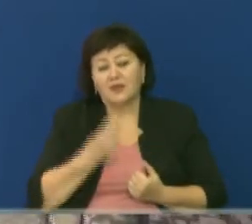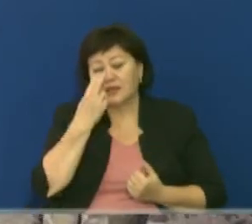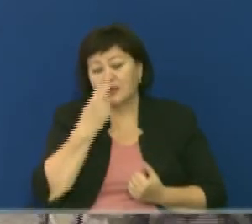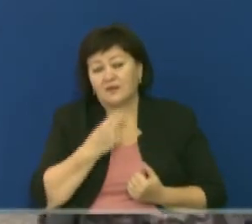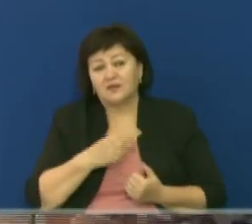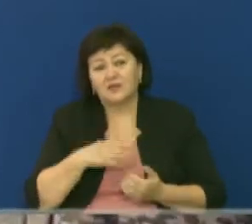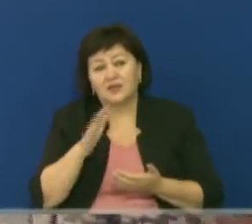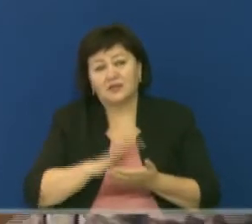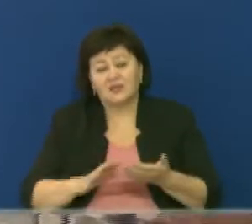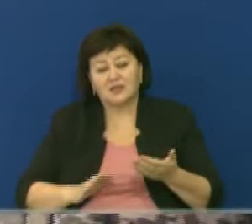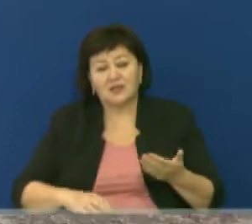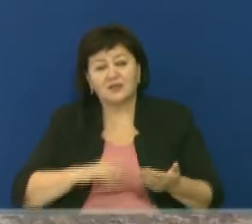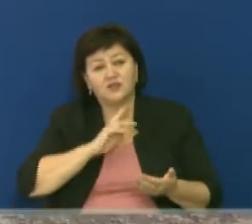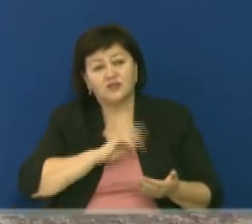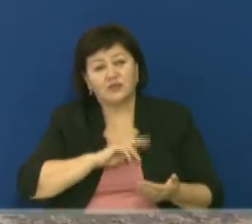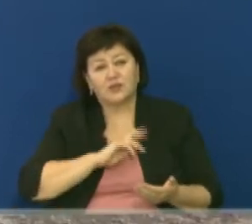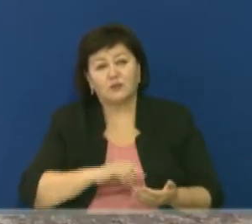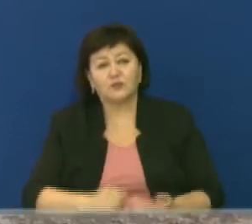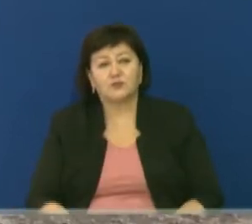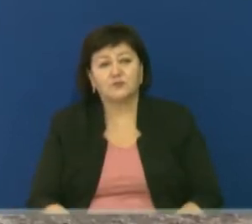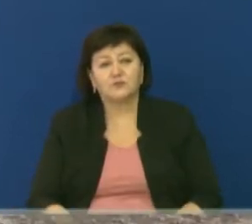для дальнейшей офицерской службы.